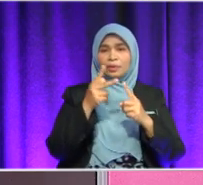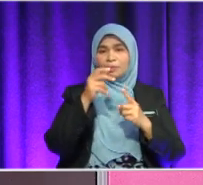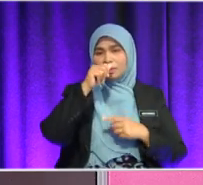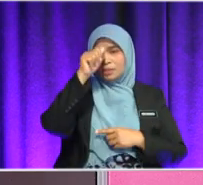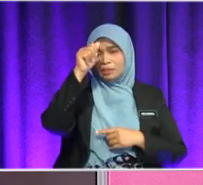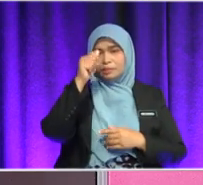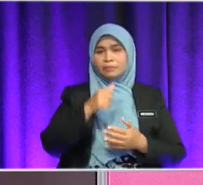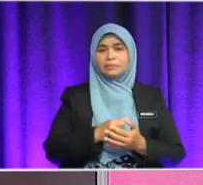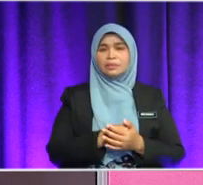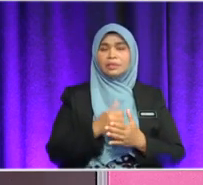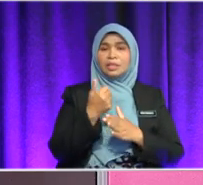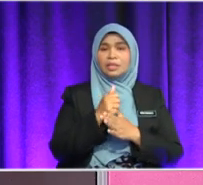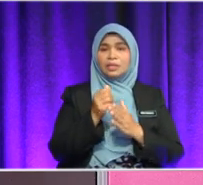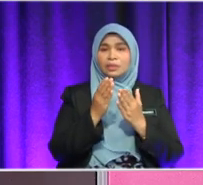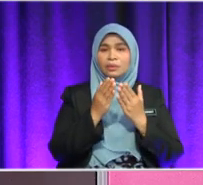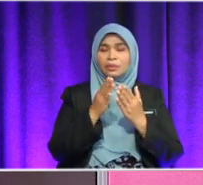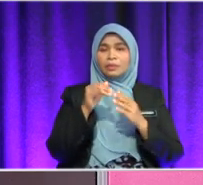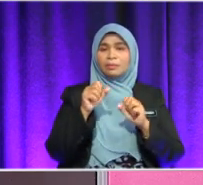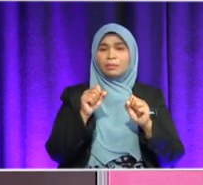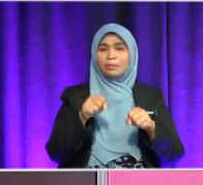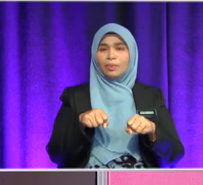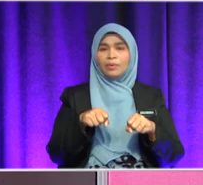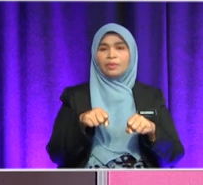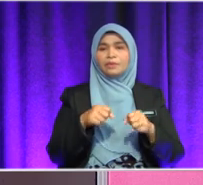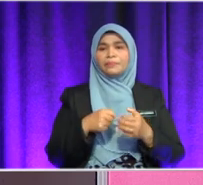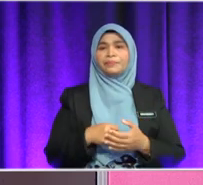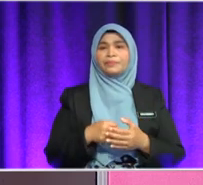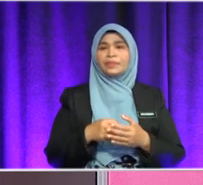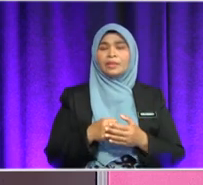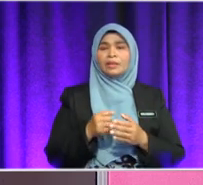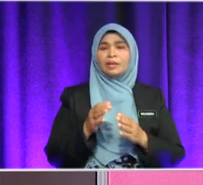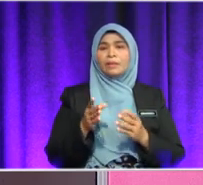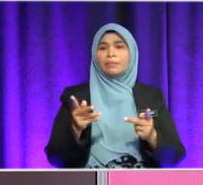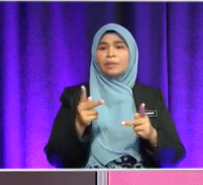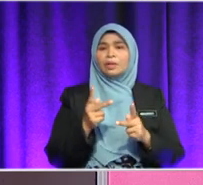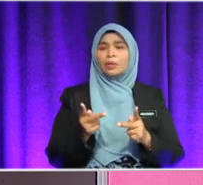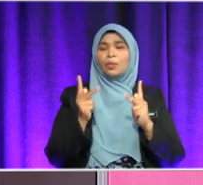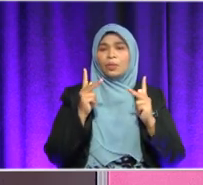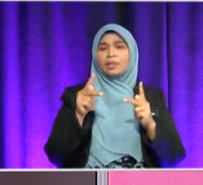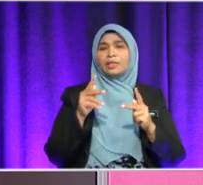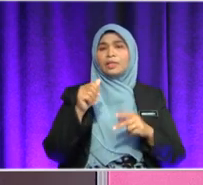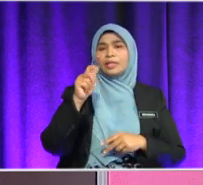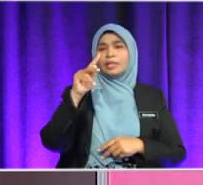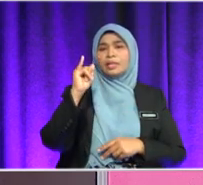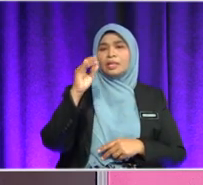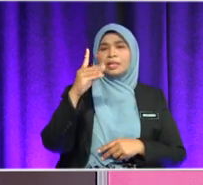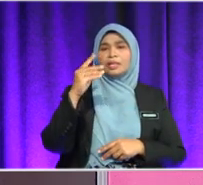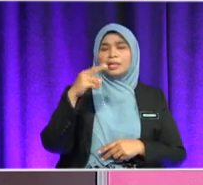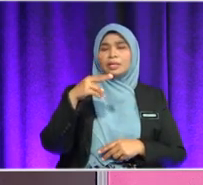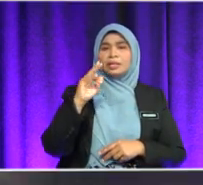Wa Ta'ala antara doa yang boleh boleh apa nih menguatkan akidah kita antaranya gagahnya